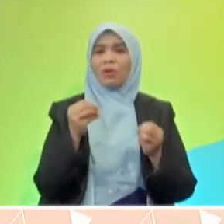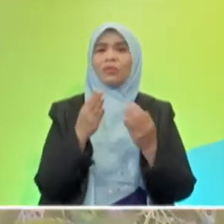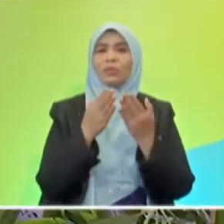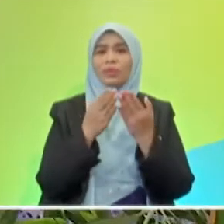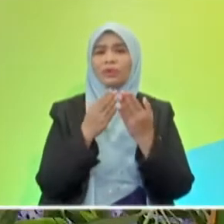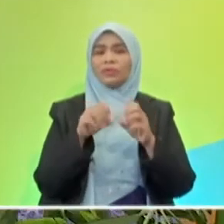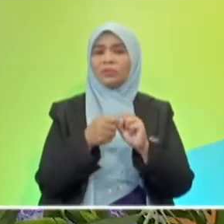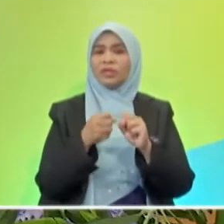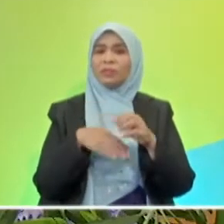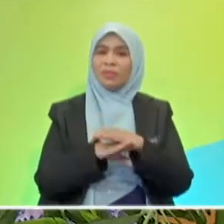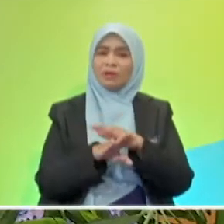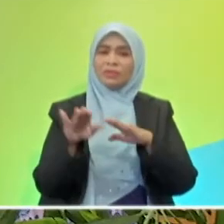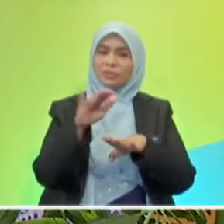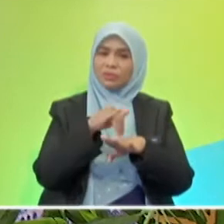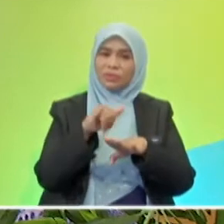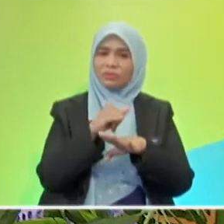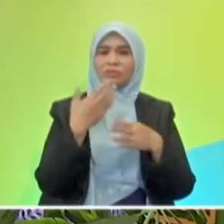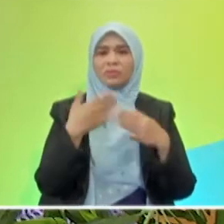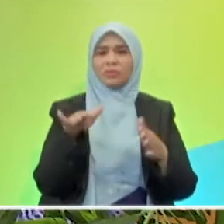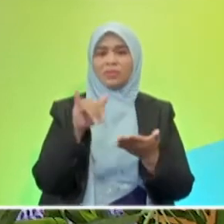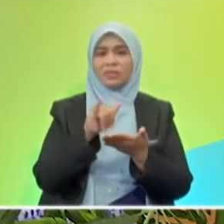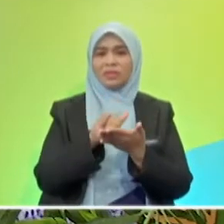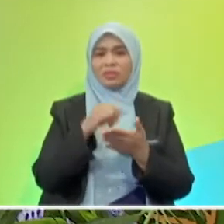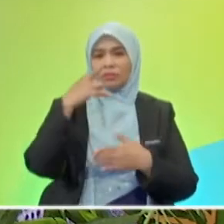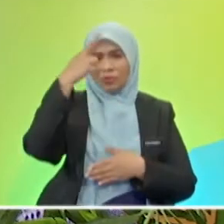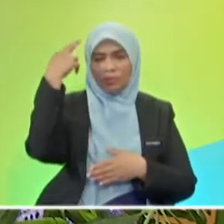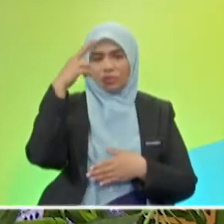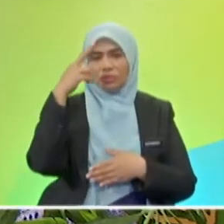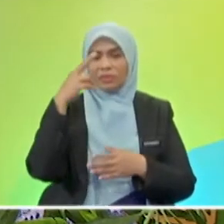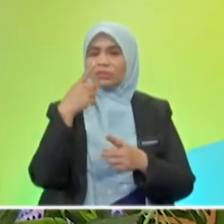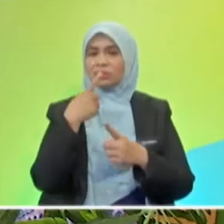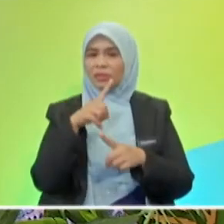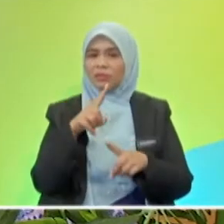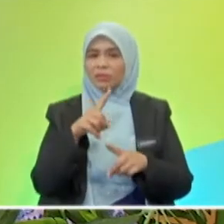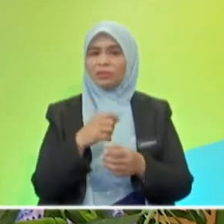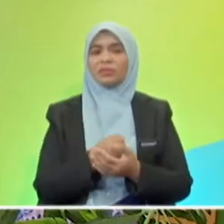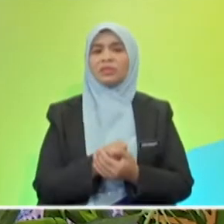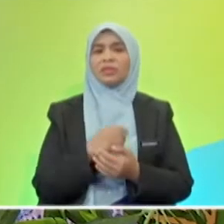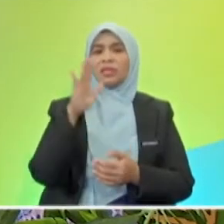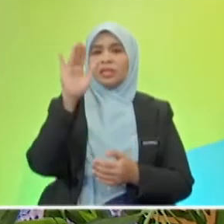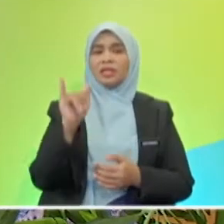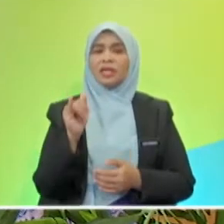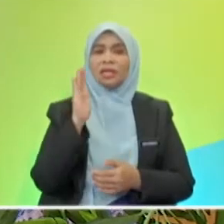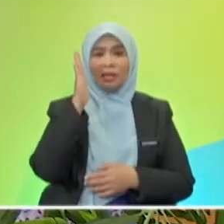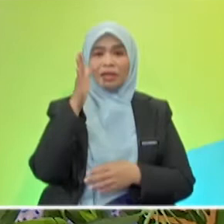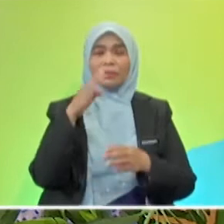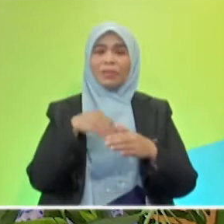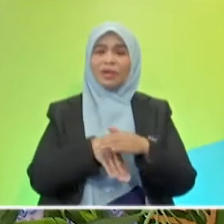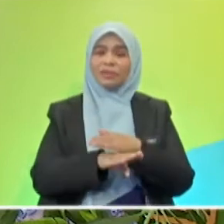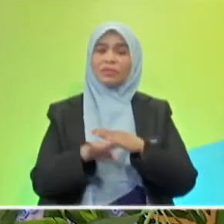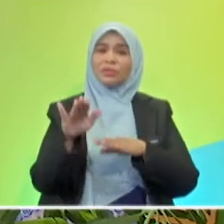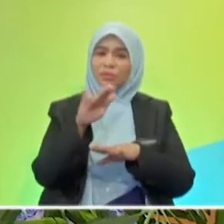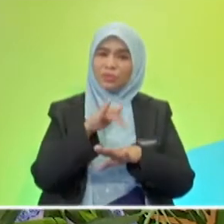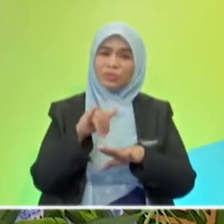kemudian Rasulullah menjawab Oke dia tidak akan yang akan masuk ke surga hanyalah orang